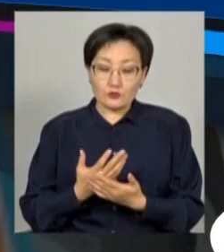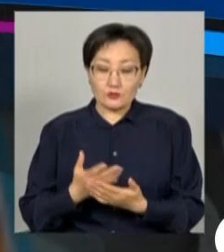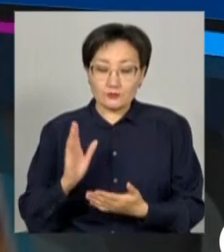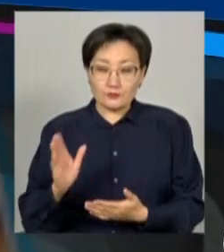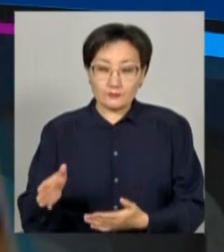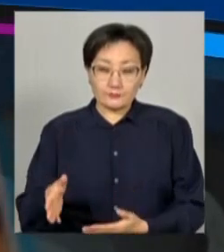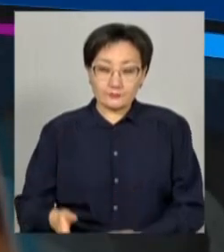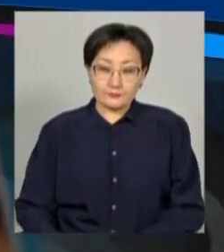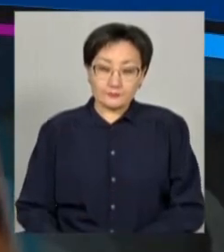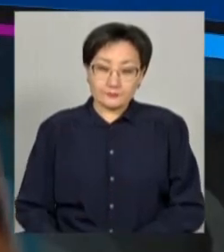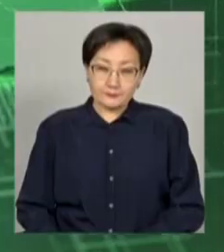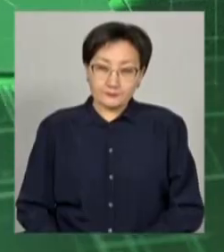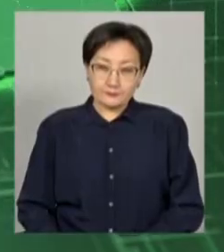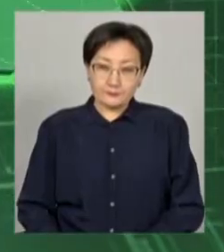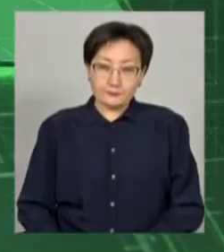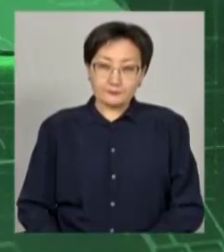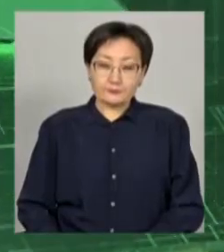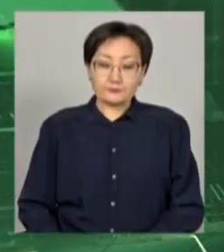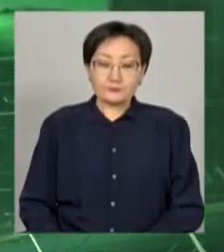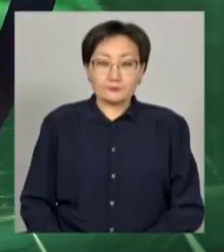Қазір көретіндеріңіз.